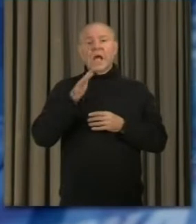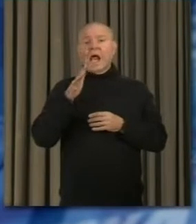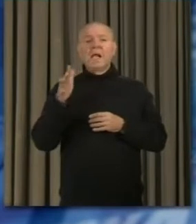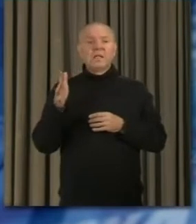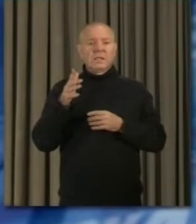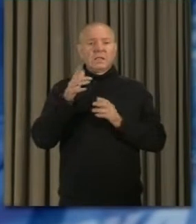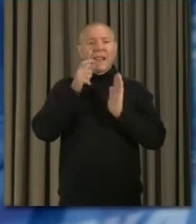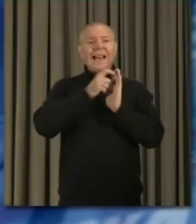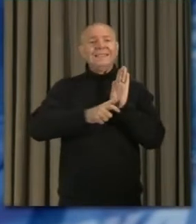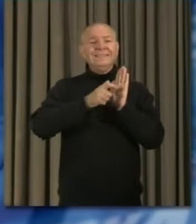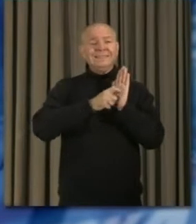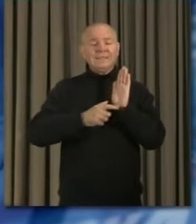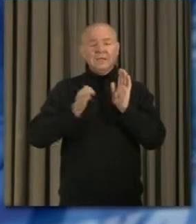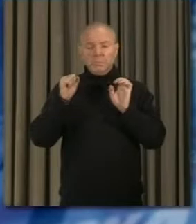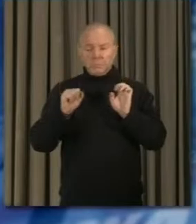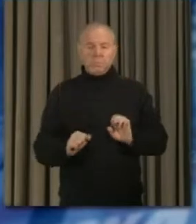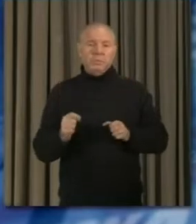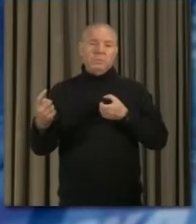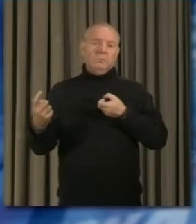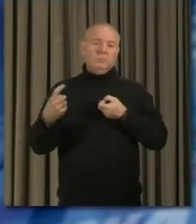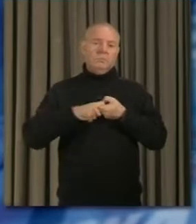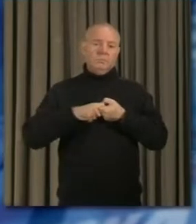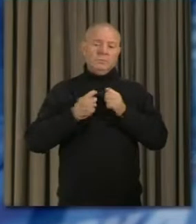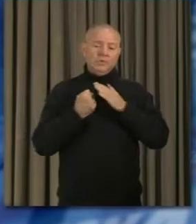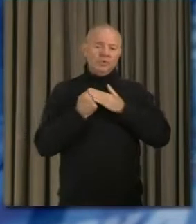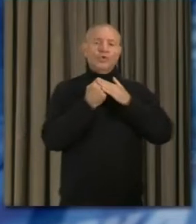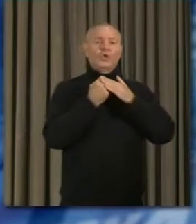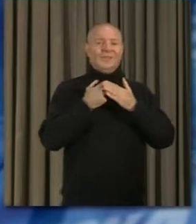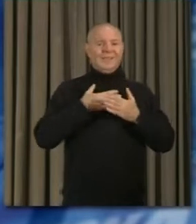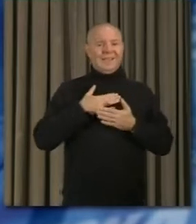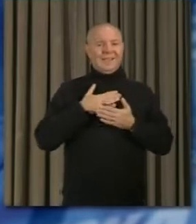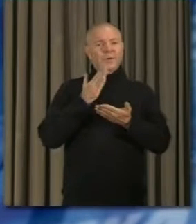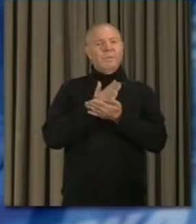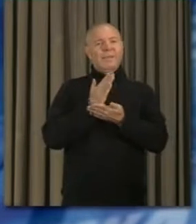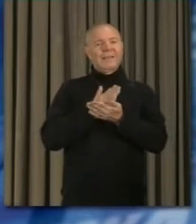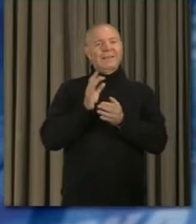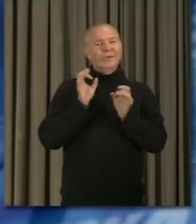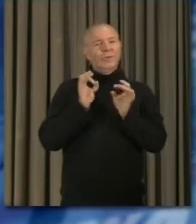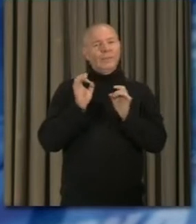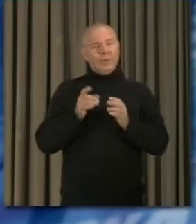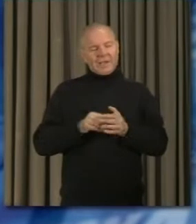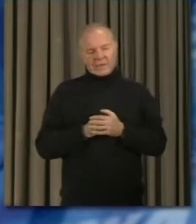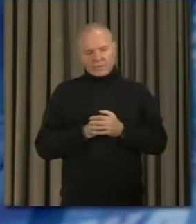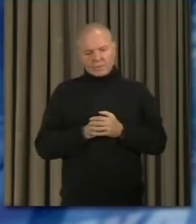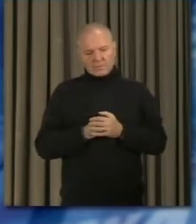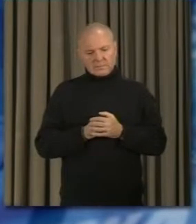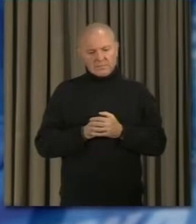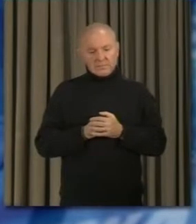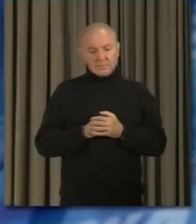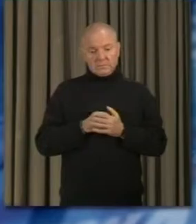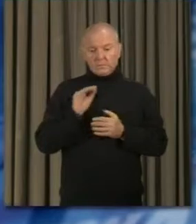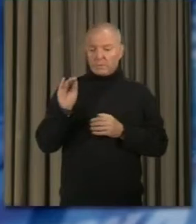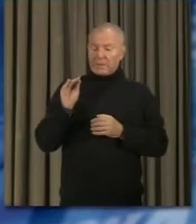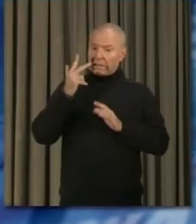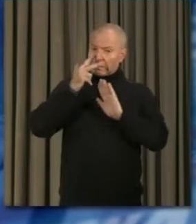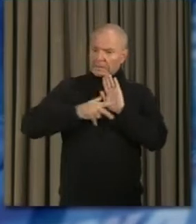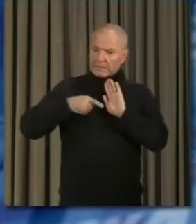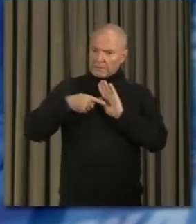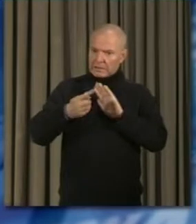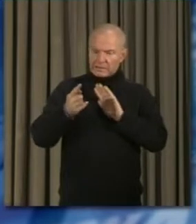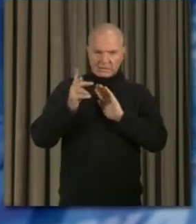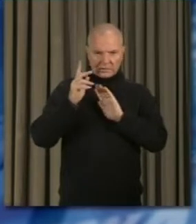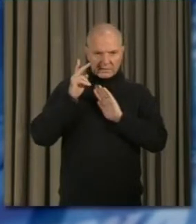liste che potranno concorrere a sostegno del Partito Democratico. I prossimi tre mesi comunque saranno di fuoco, nel senso